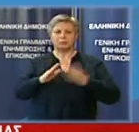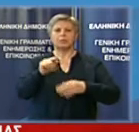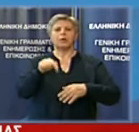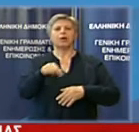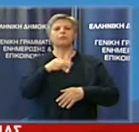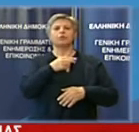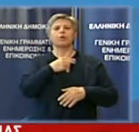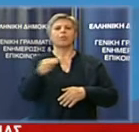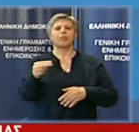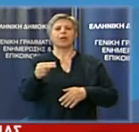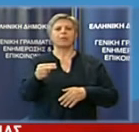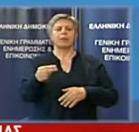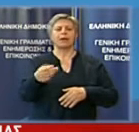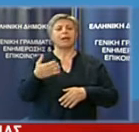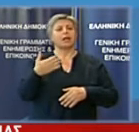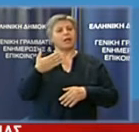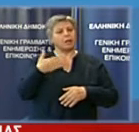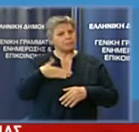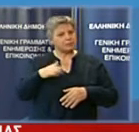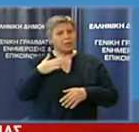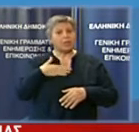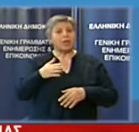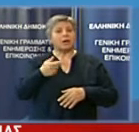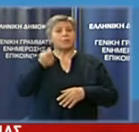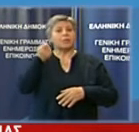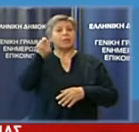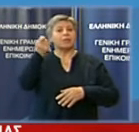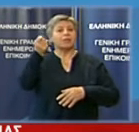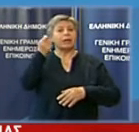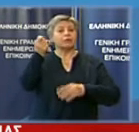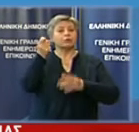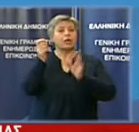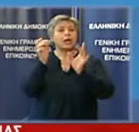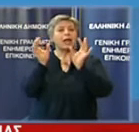μιας βιωσιμότητας αυτού.